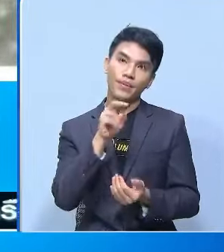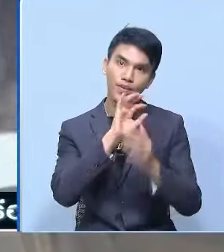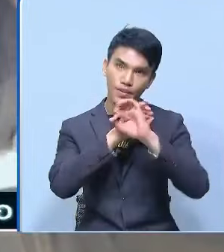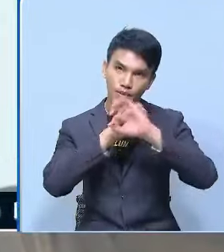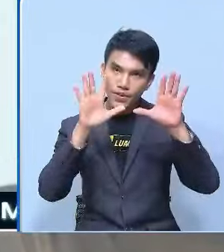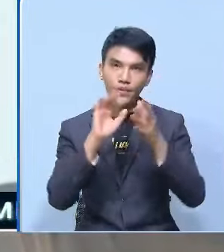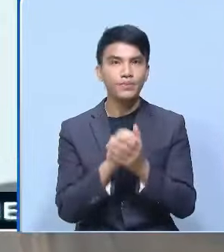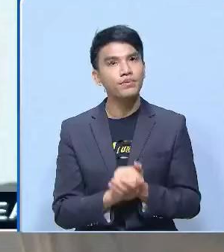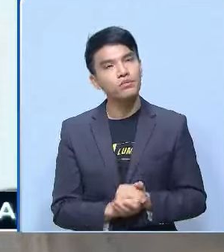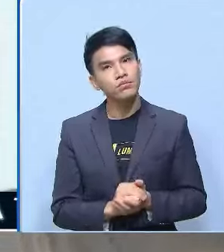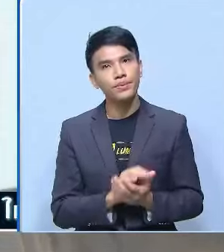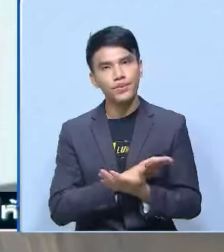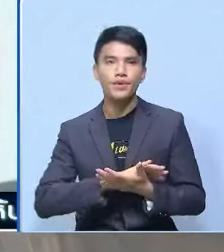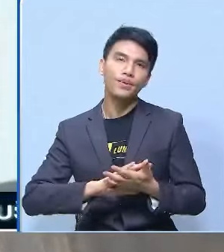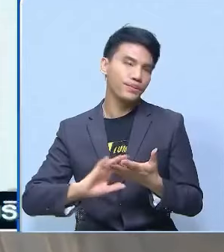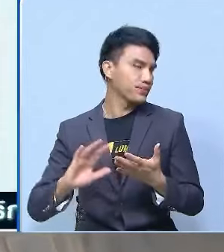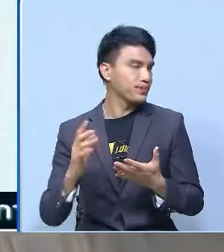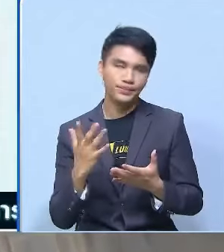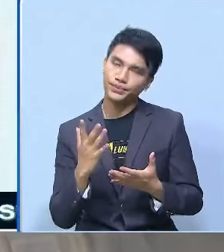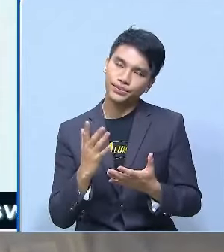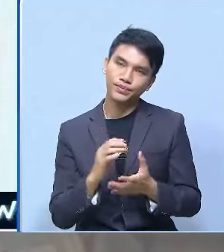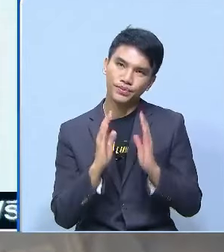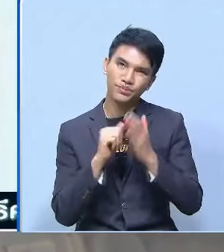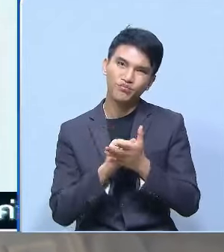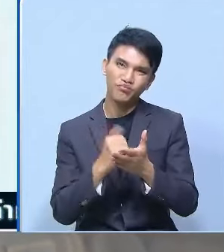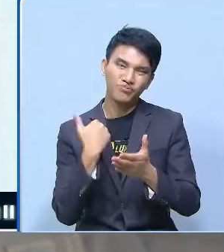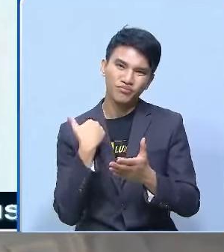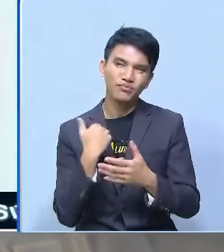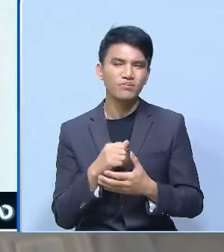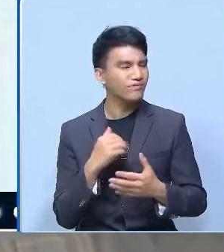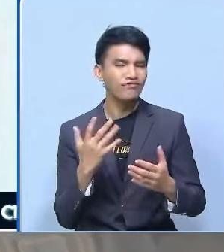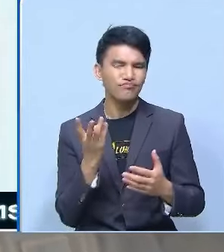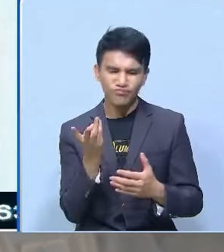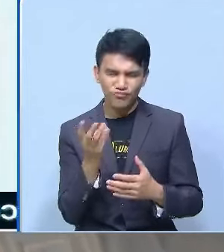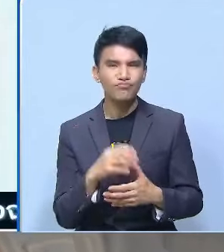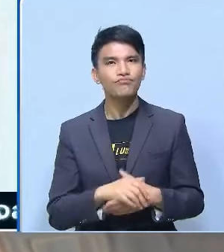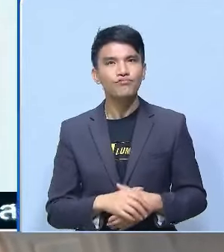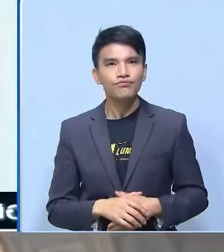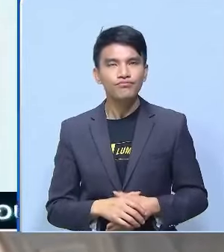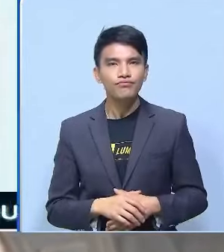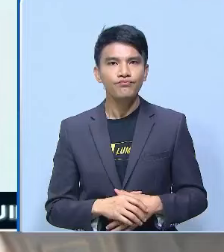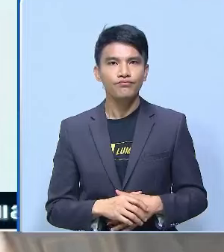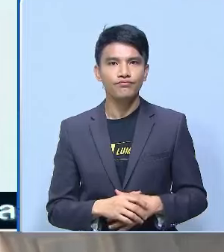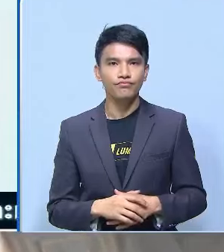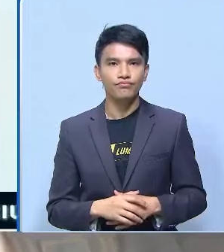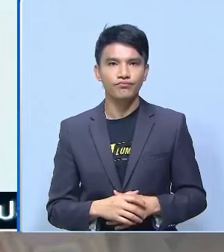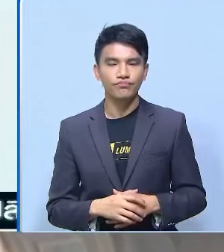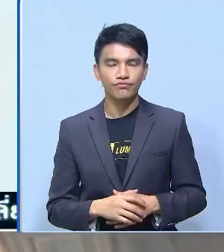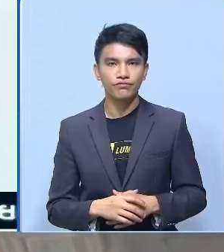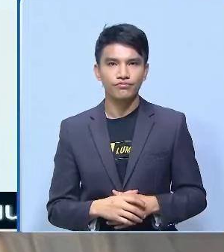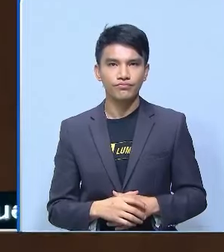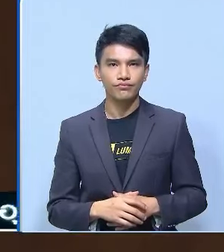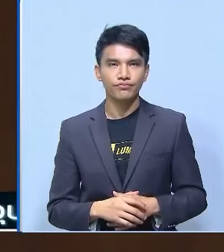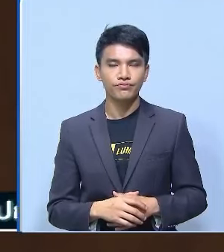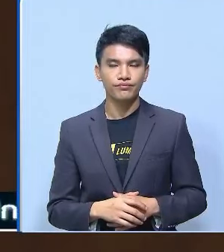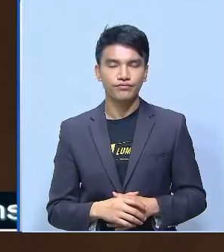ามันไม่เรียบร้อยอย่างเงี้ยค่ะ มีคนใช้บริการเยอะไหมพี ่ไม่เยอะนะคะป้ายนี้ไม่ค่อยเยอะ คุณผู้ชมคะแน่